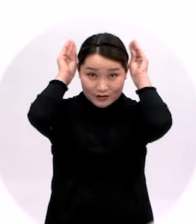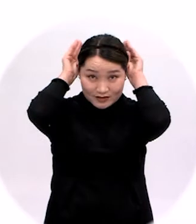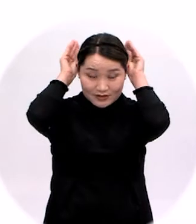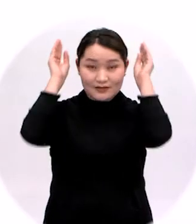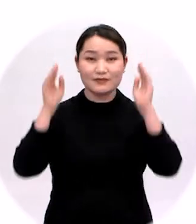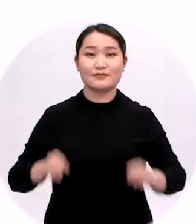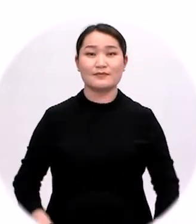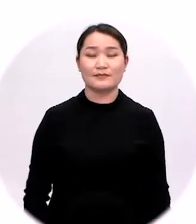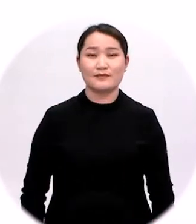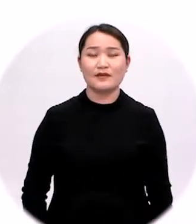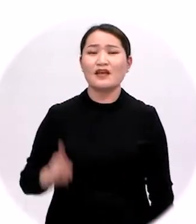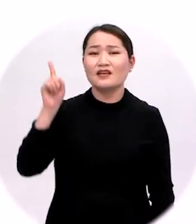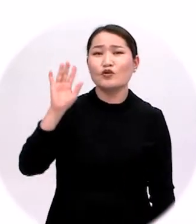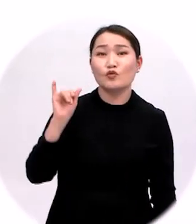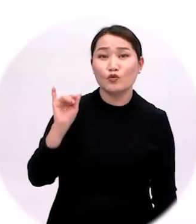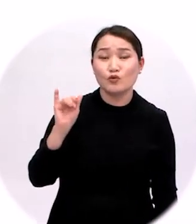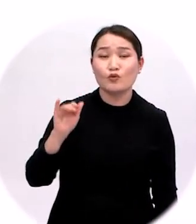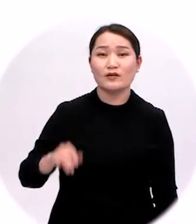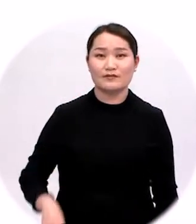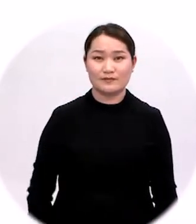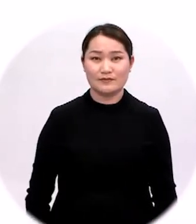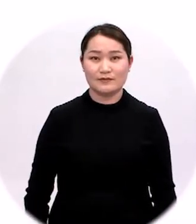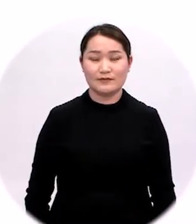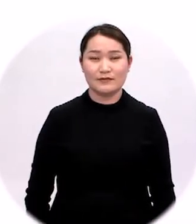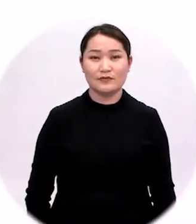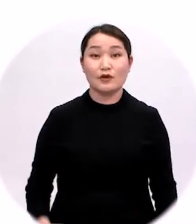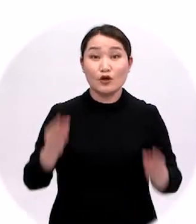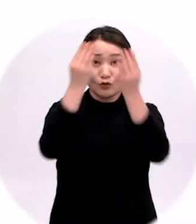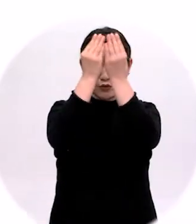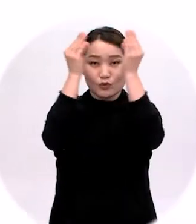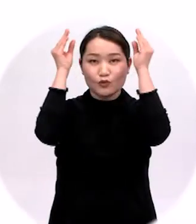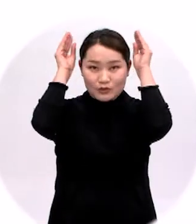Энэ юу вэ? Энэ юудын.